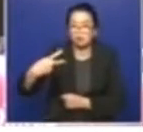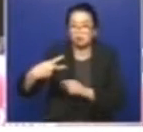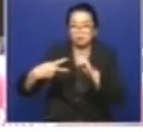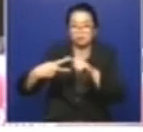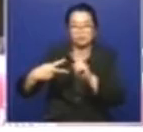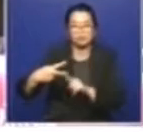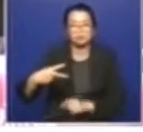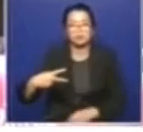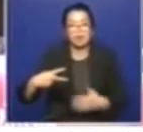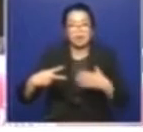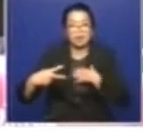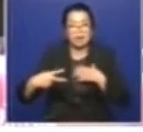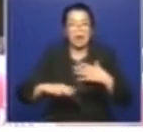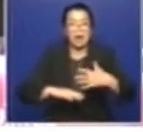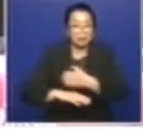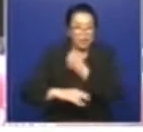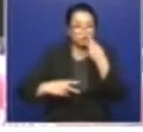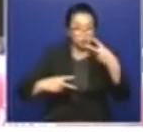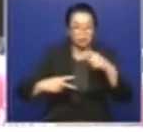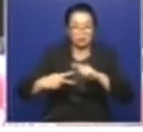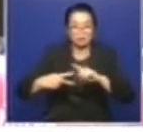ำนาจวันนี้ต้องดูบริบทสองเรื่องหนึ่ง